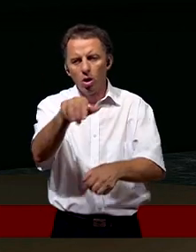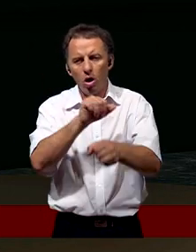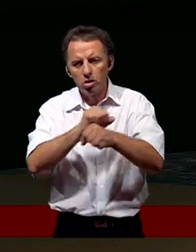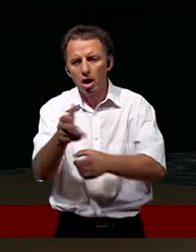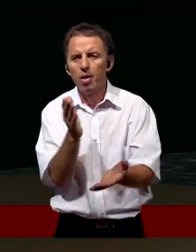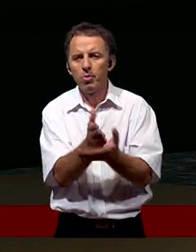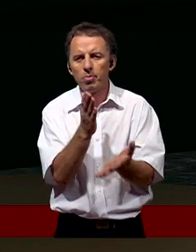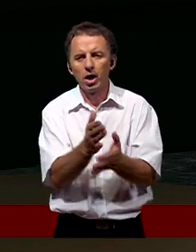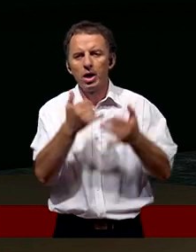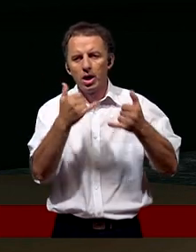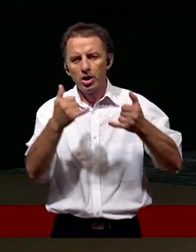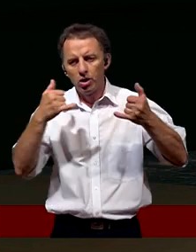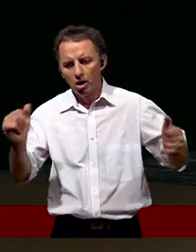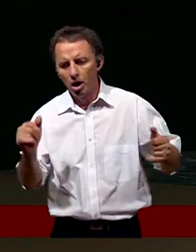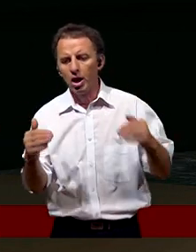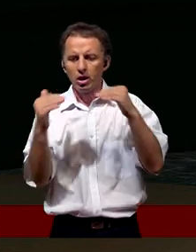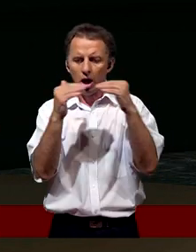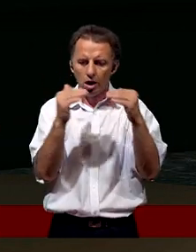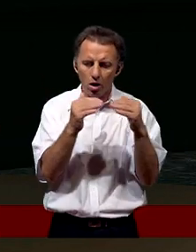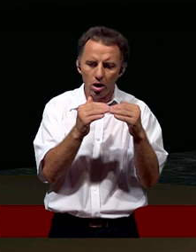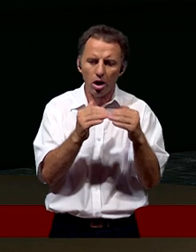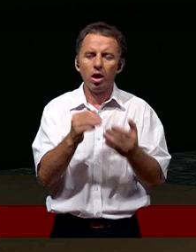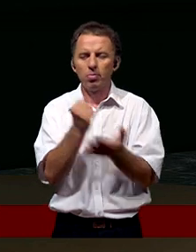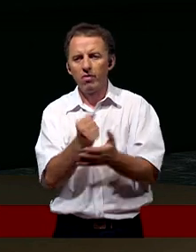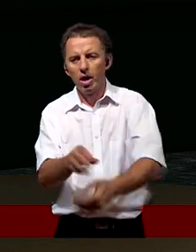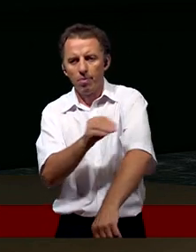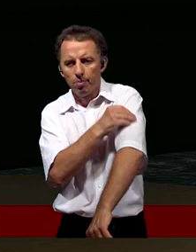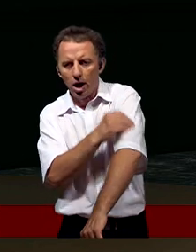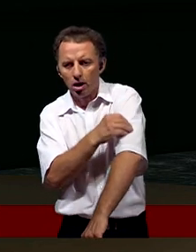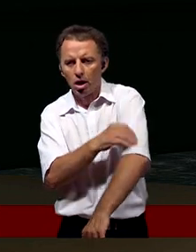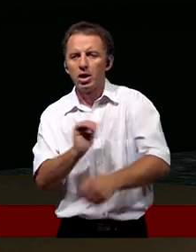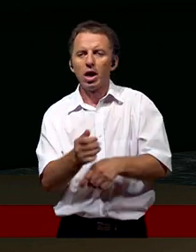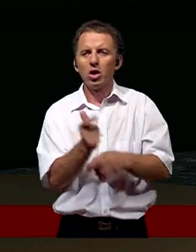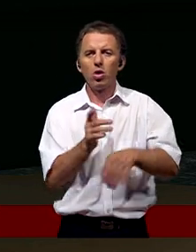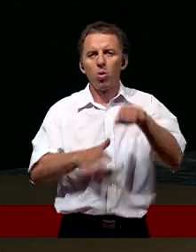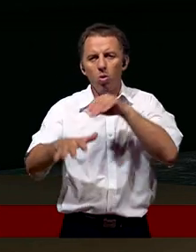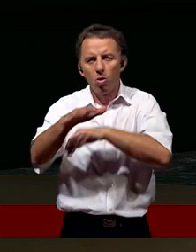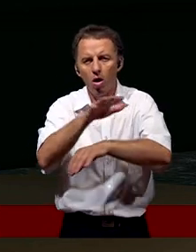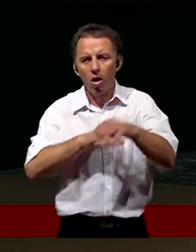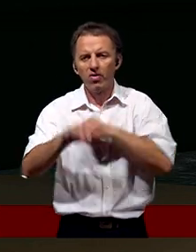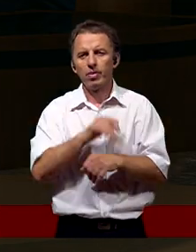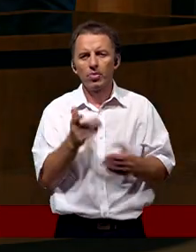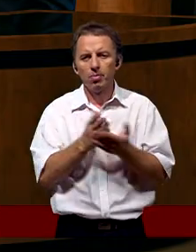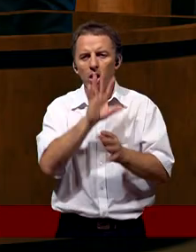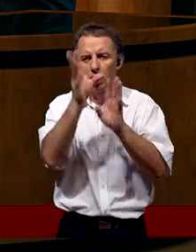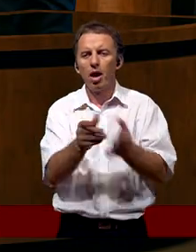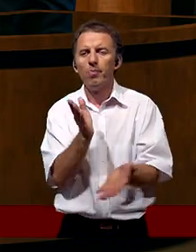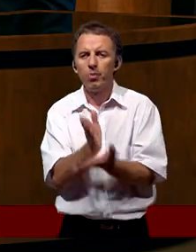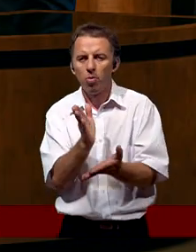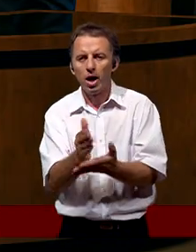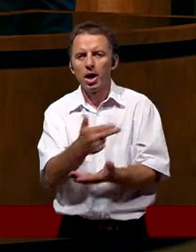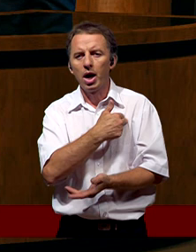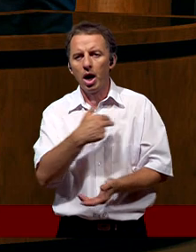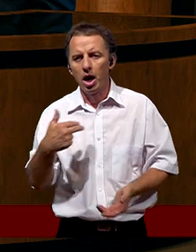jest pomaganie innym, zarówno w kwestiach materialnych, jak i duchowych, przede wszystkim pomaga